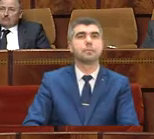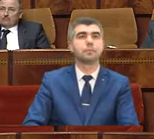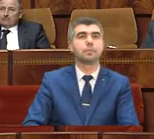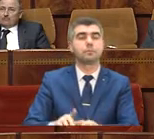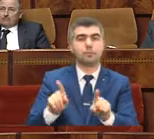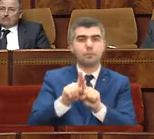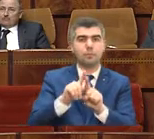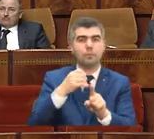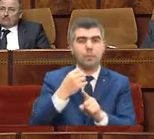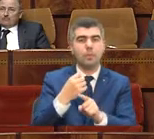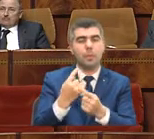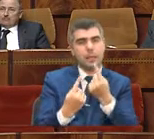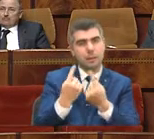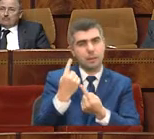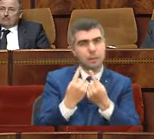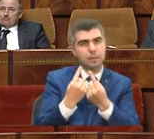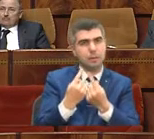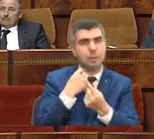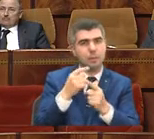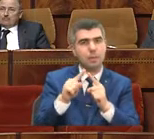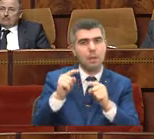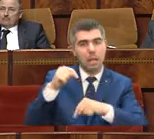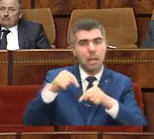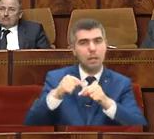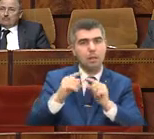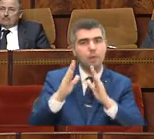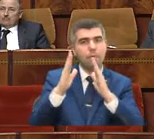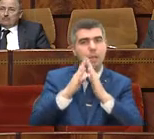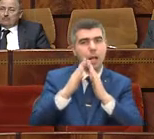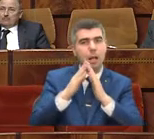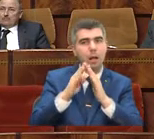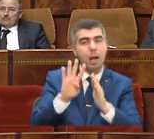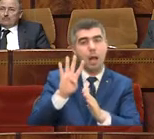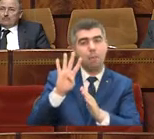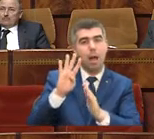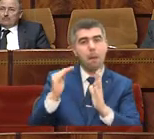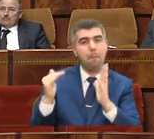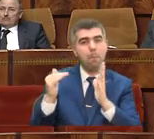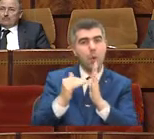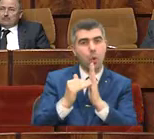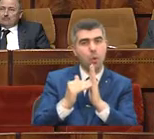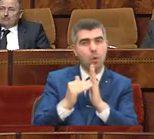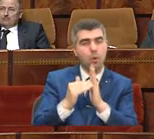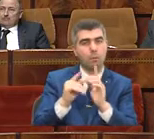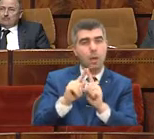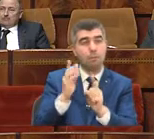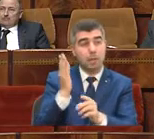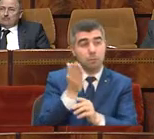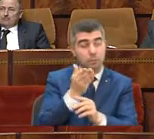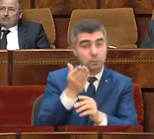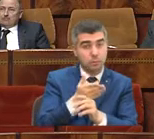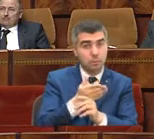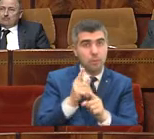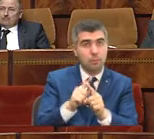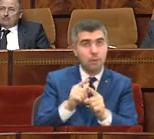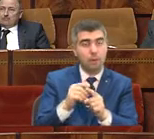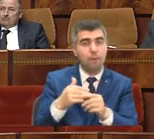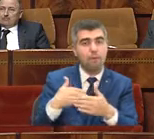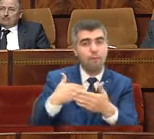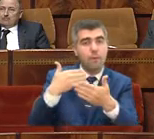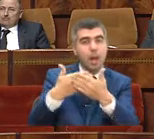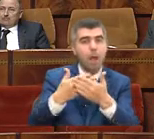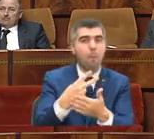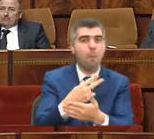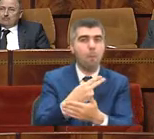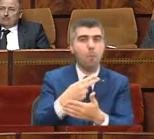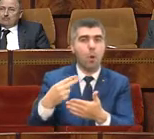الاشيمير كاينين الدور كتعطيو 4 ملايين باش يبني وكتريبو ليه، وفي الاخر كنقول ليه ما تبنيش، ممنوع عليك